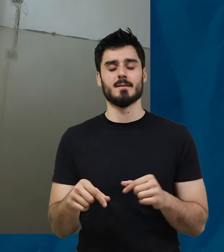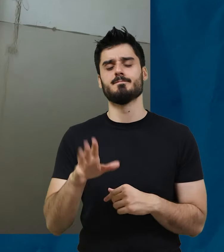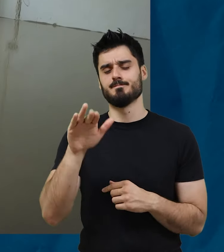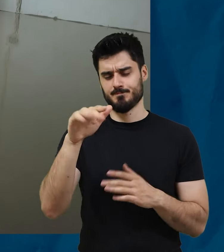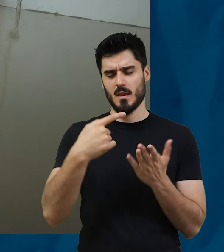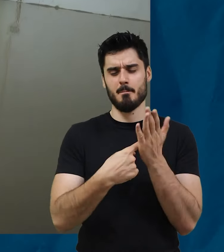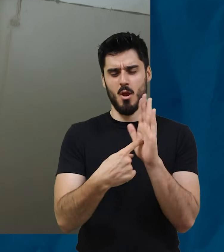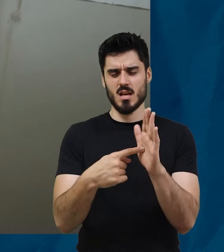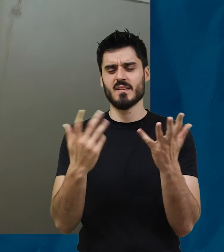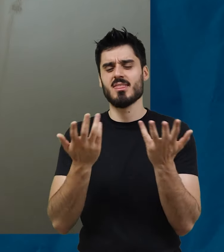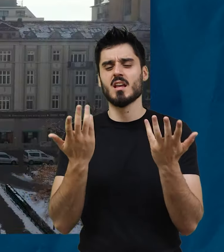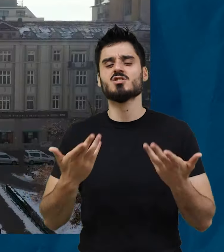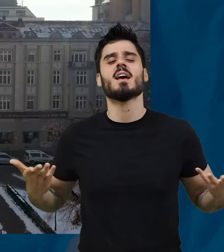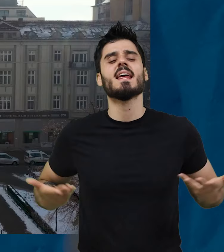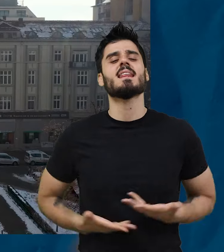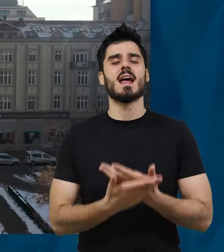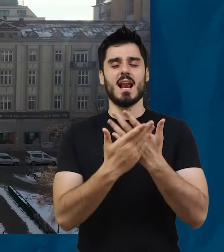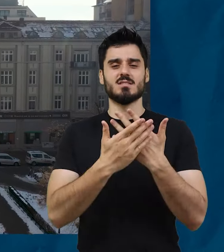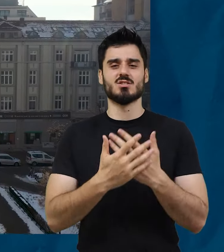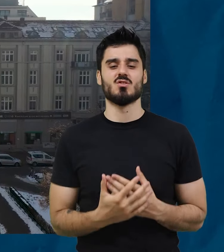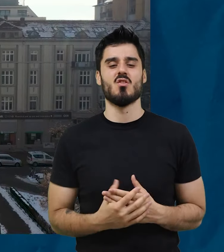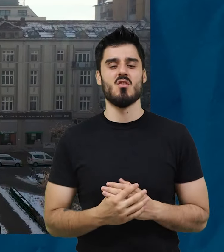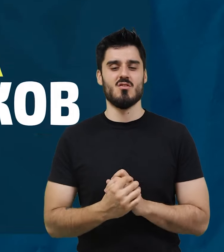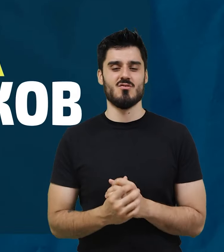да ви покажа нещо интересно.